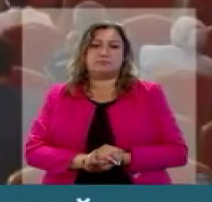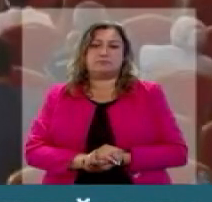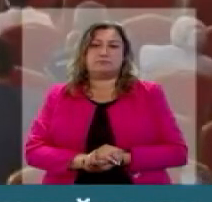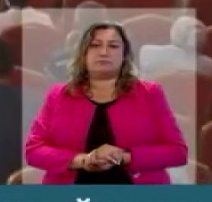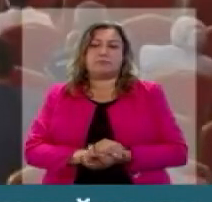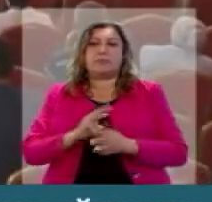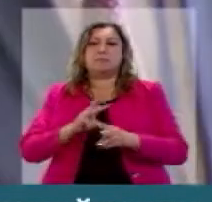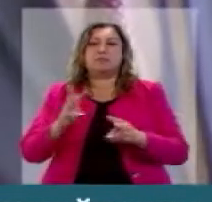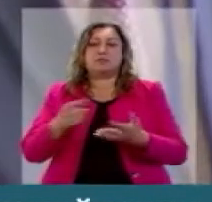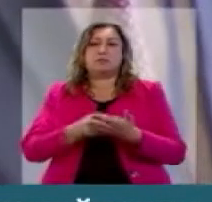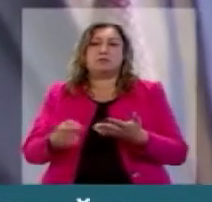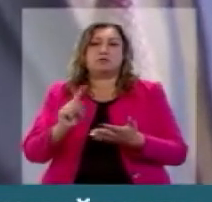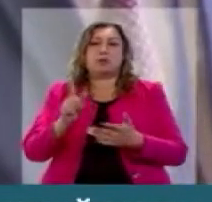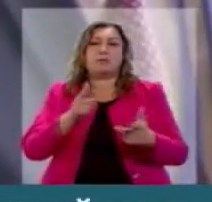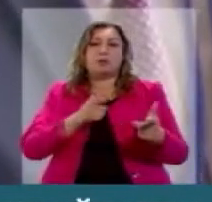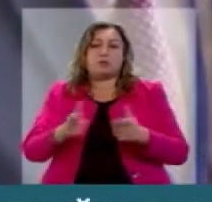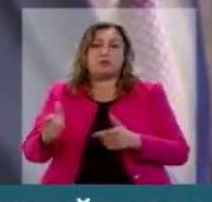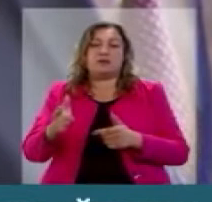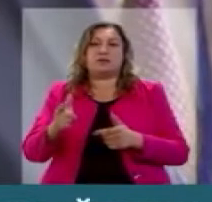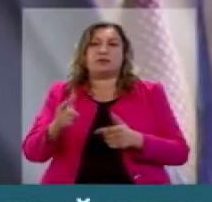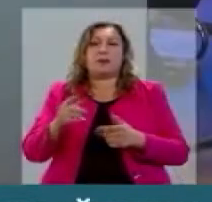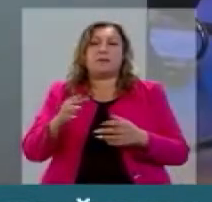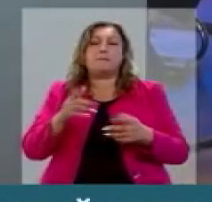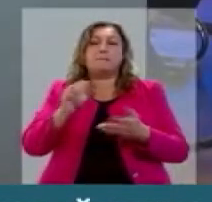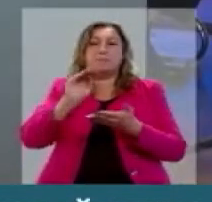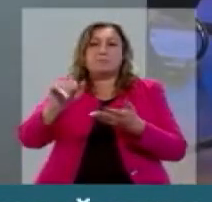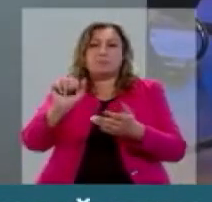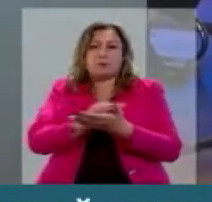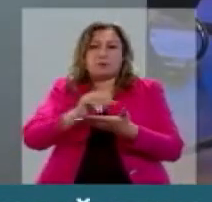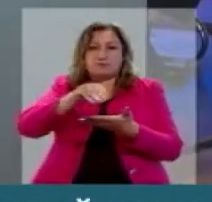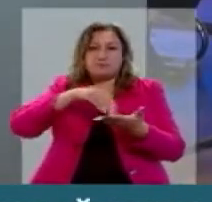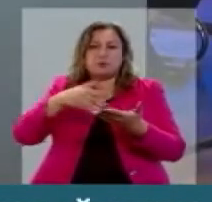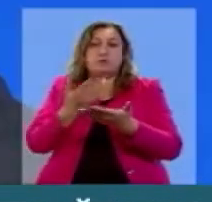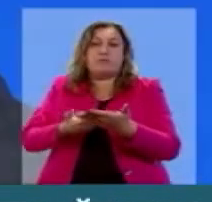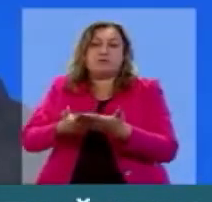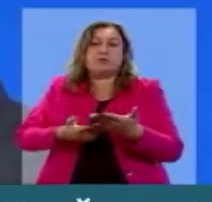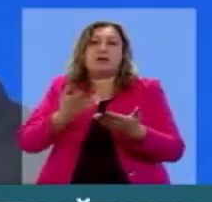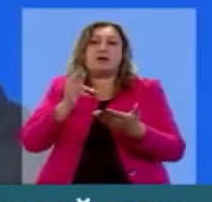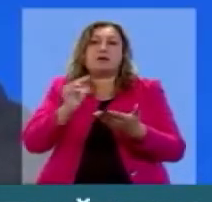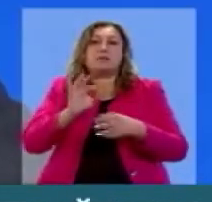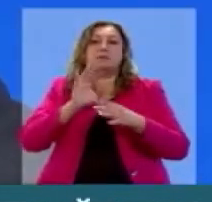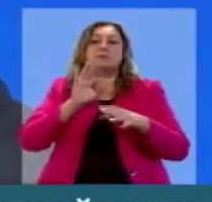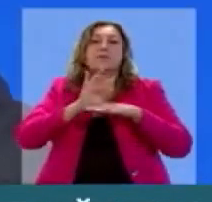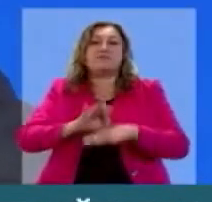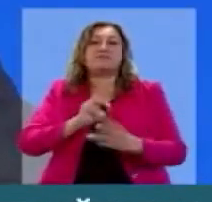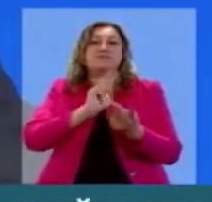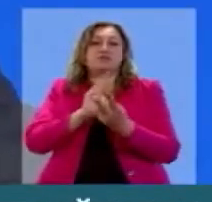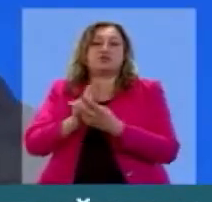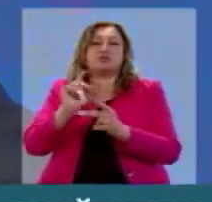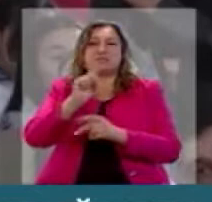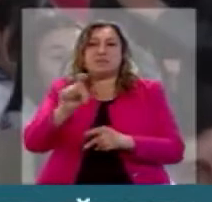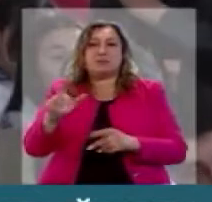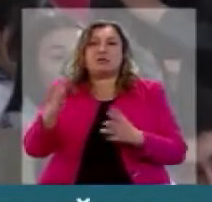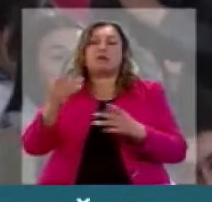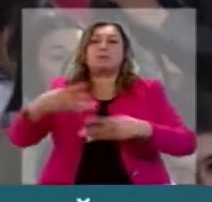Министрлік халықпен кездесу бойынша әдістемелік құрал дайындалған атап өтті. Аймақ тұрғындарынан түсетін өтініштерге талдау жүргізіледі. Әлеуметтік